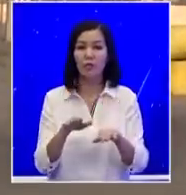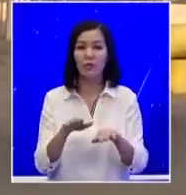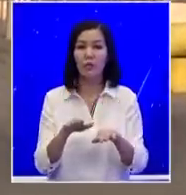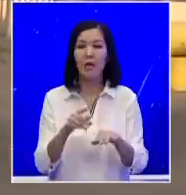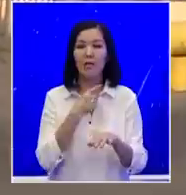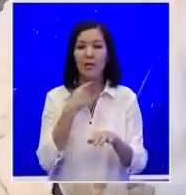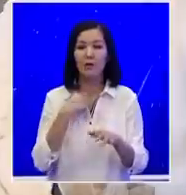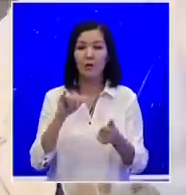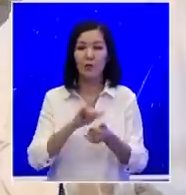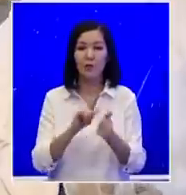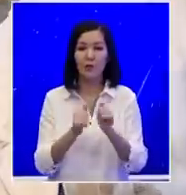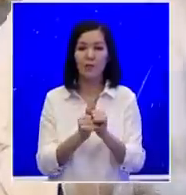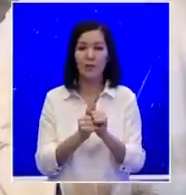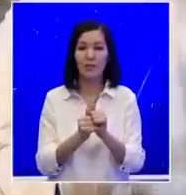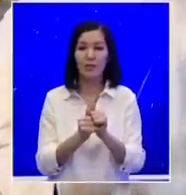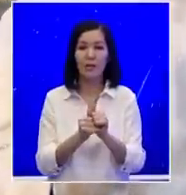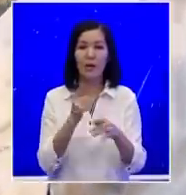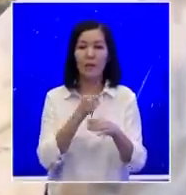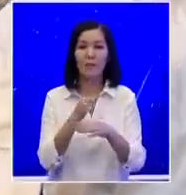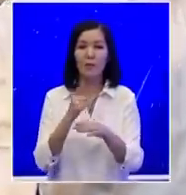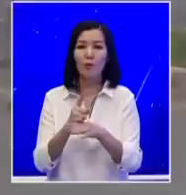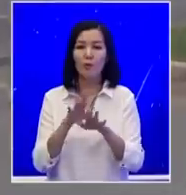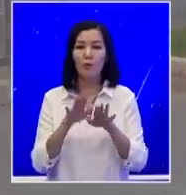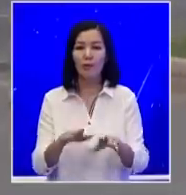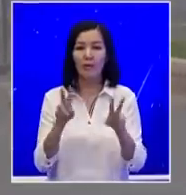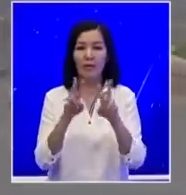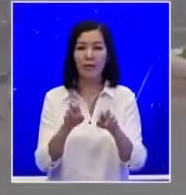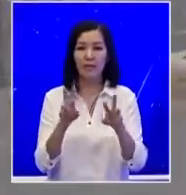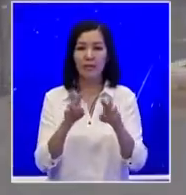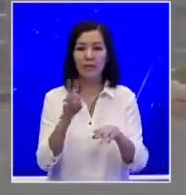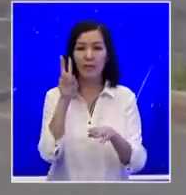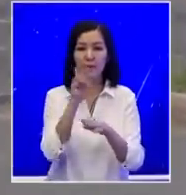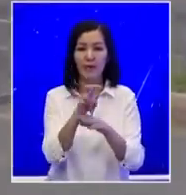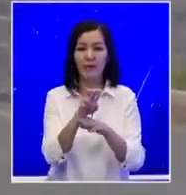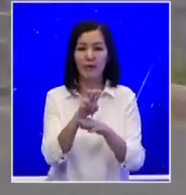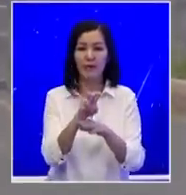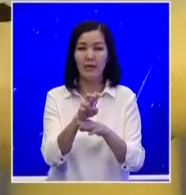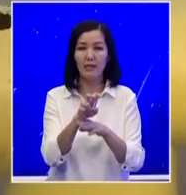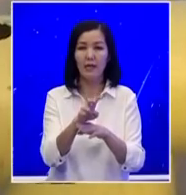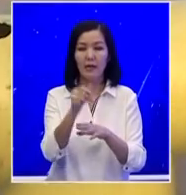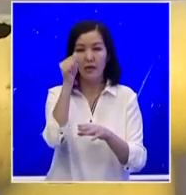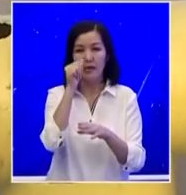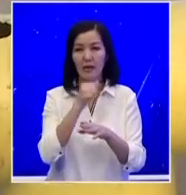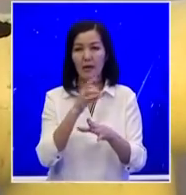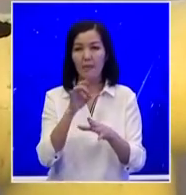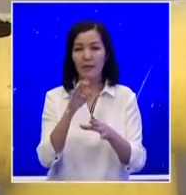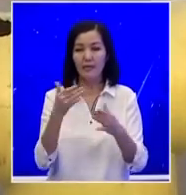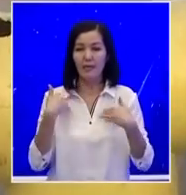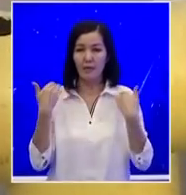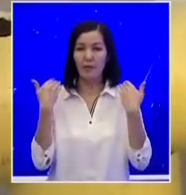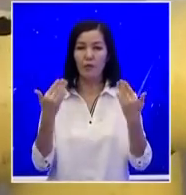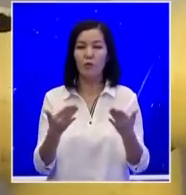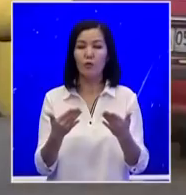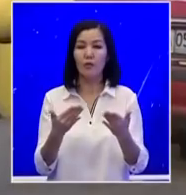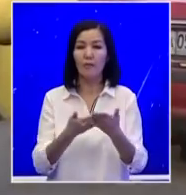бағытында орнатылған блок бекеттегі ауыз бекіткендерге де барды. Қасиетті мұсылман қауымы мерекесімен құттықтап ас суын берді. Жалпы бұл